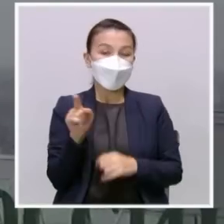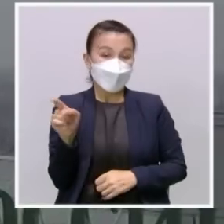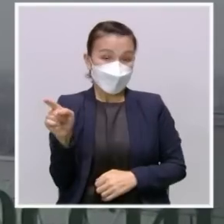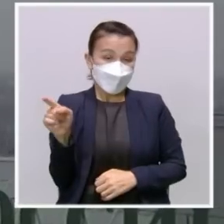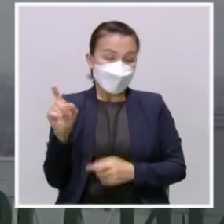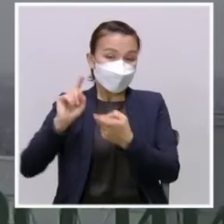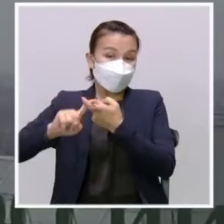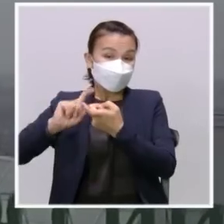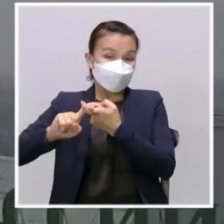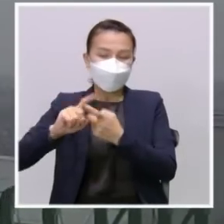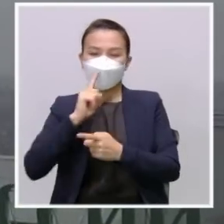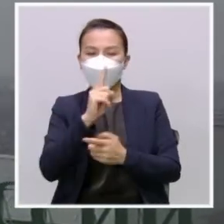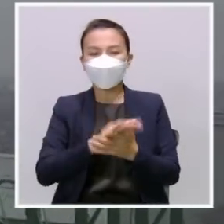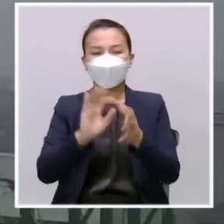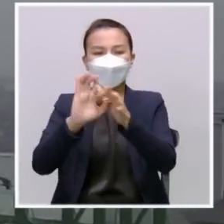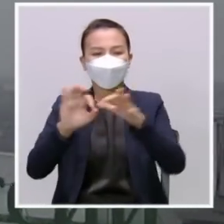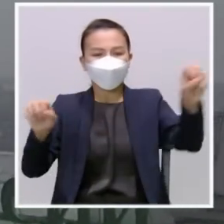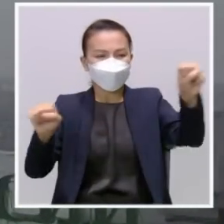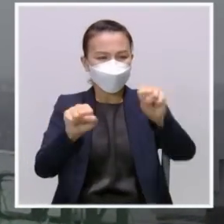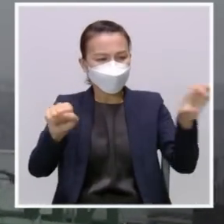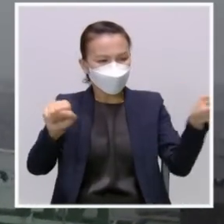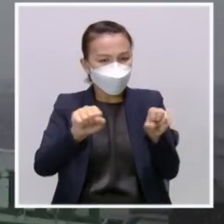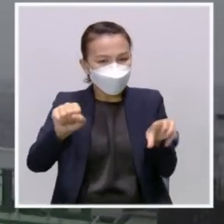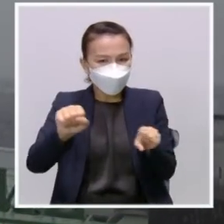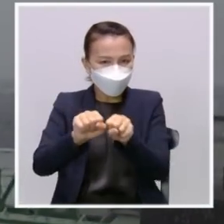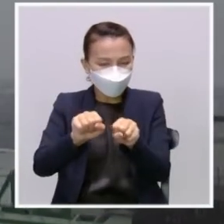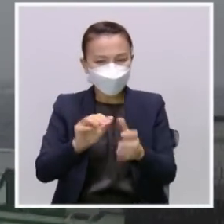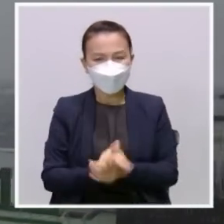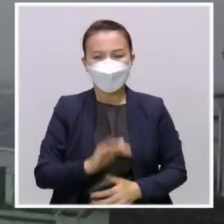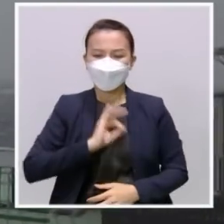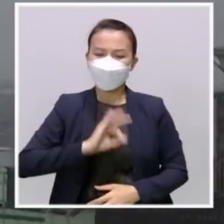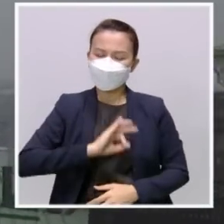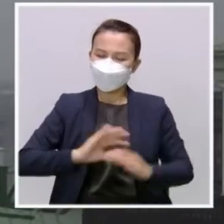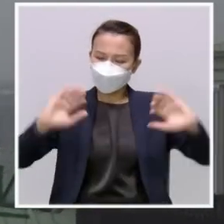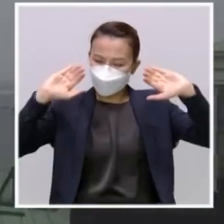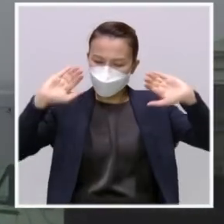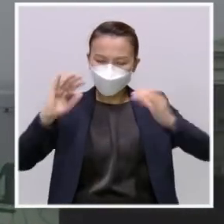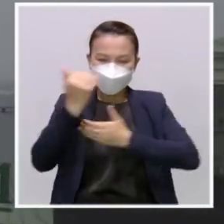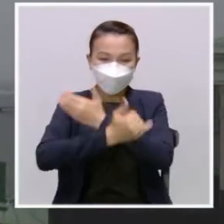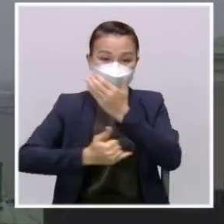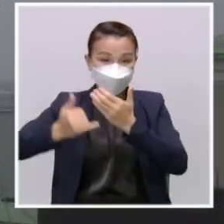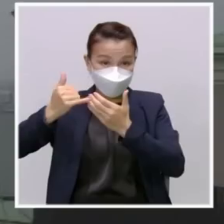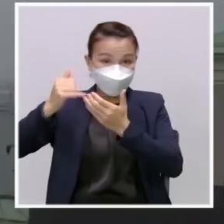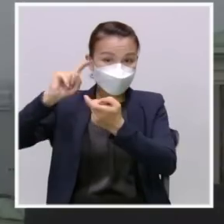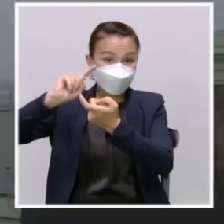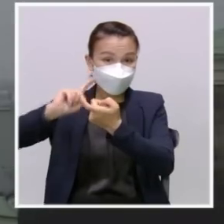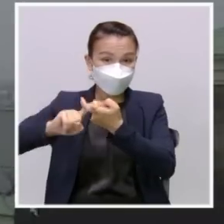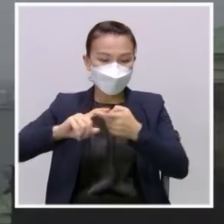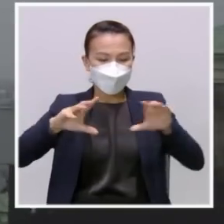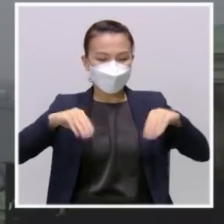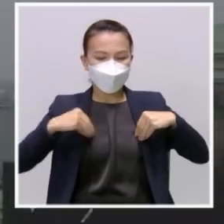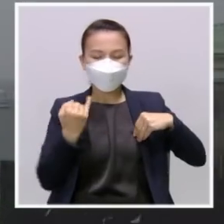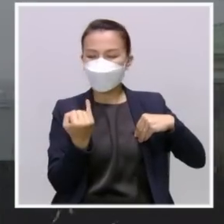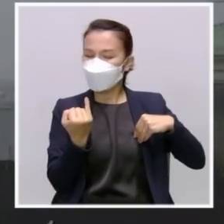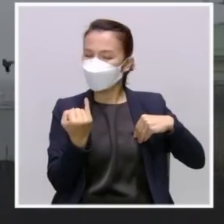เจรจาด้านความมั่นคงทั้ง3วงที่จะมีขึ้นเนี่ยไม่มีทางที่รัฐบาลรัสเซียจะเป็นฝ่ายยอมอลุ่มอล่วยให้กับ